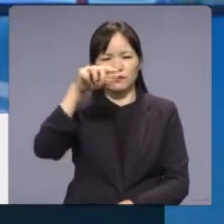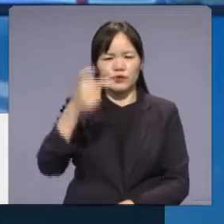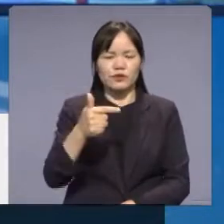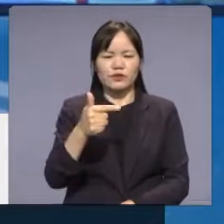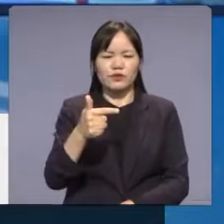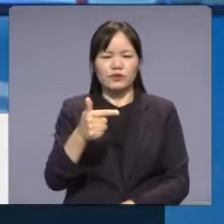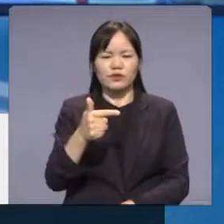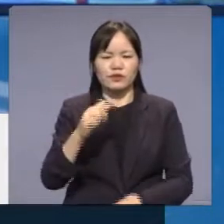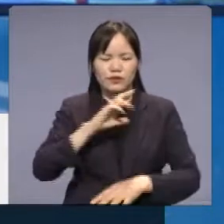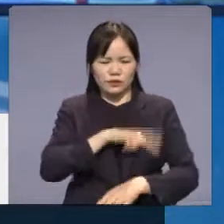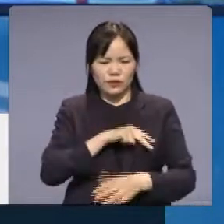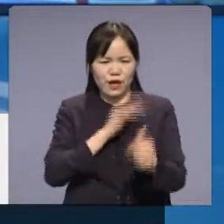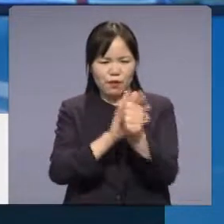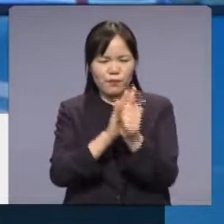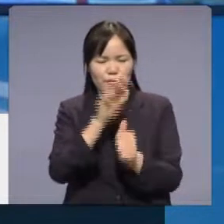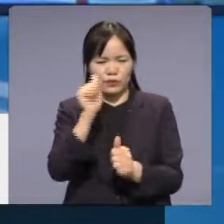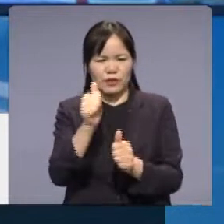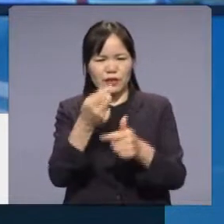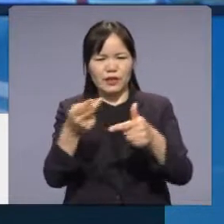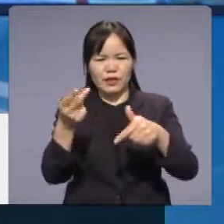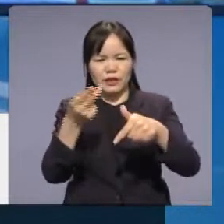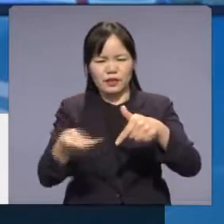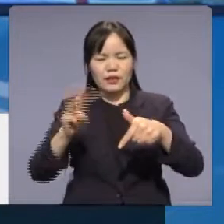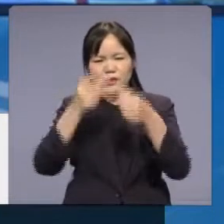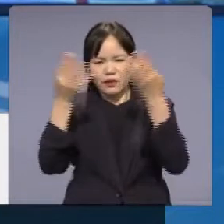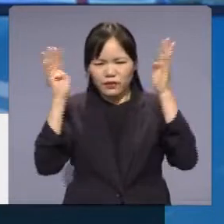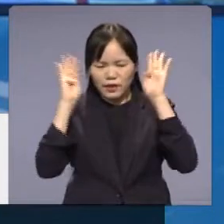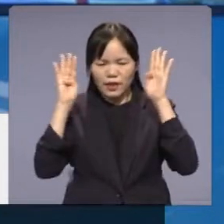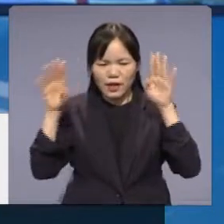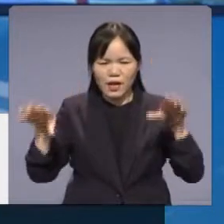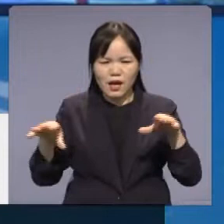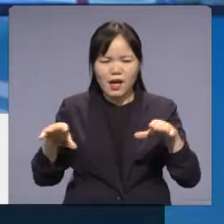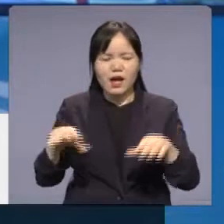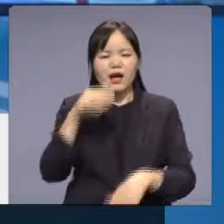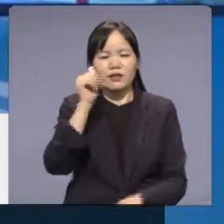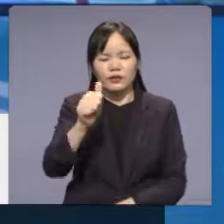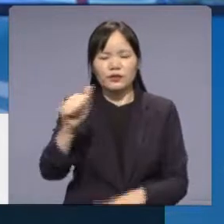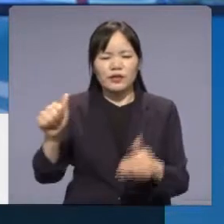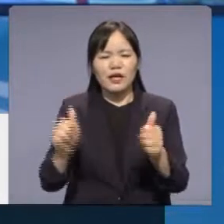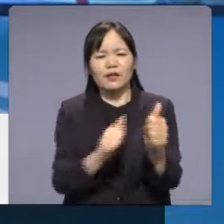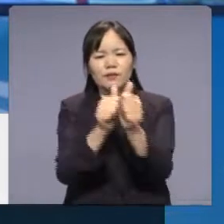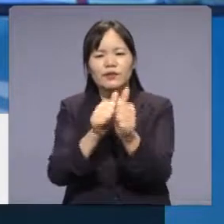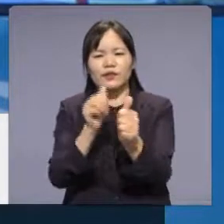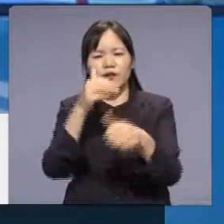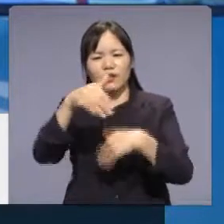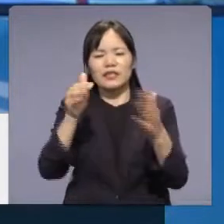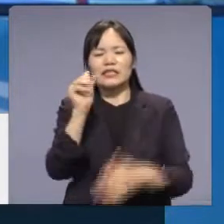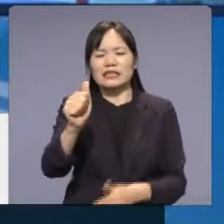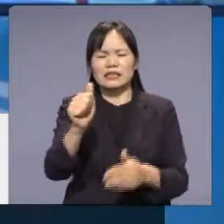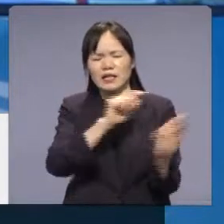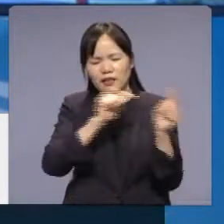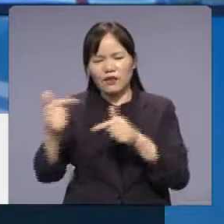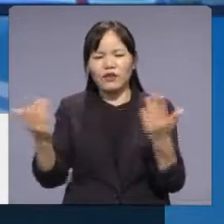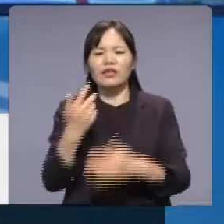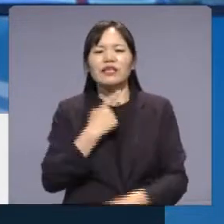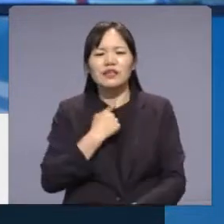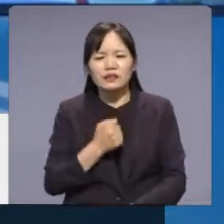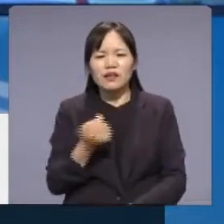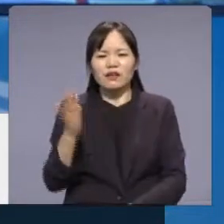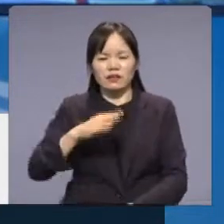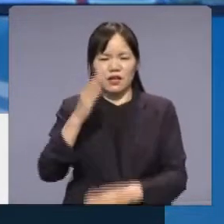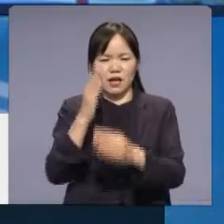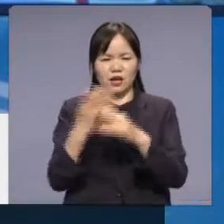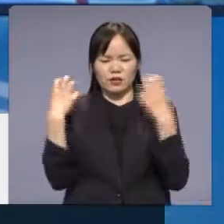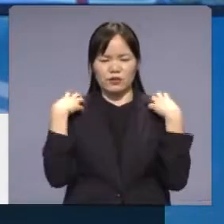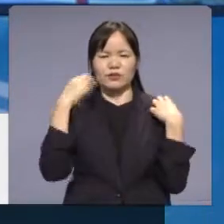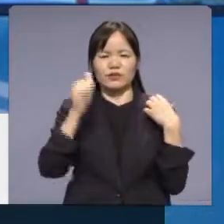또 인천대학 홍철 총장님 비서실장으로 그리고 사회복지협의 연구실장으로 다양한 일을 해왔었지만 막상 부청장이 되어